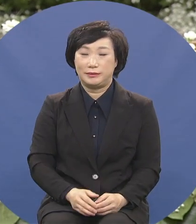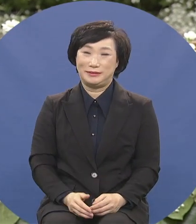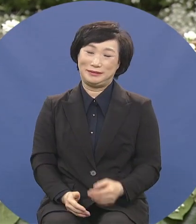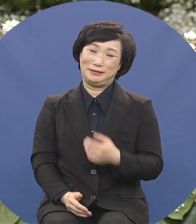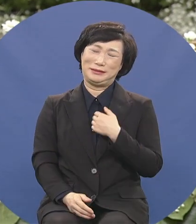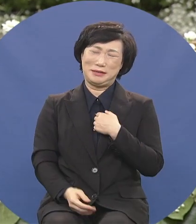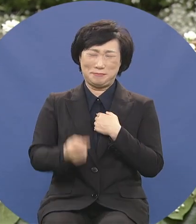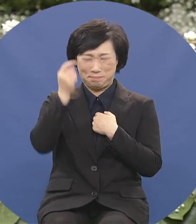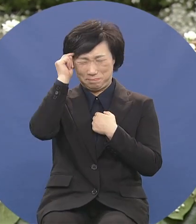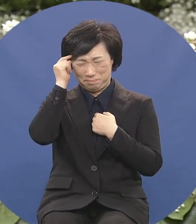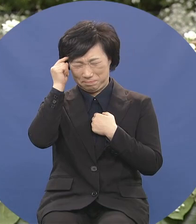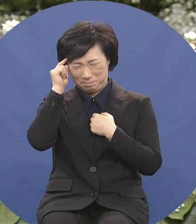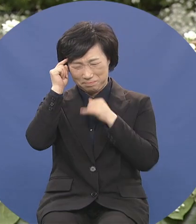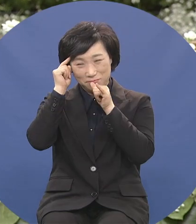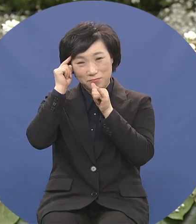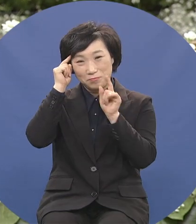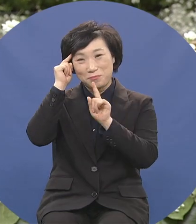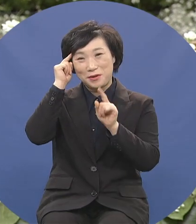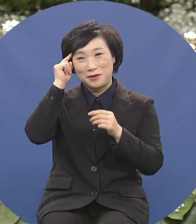저는 생각해 봤어요.